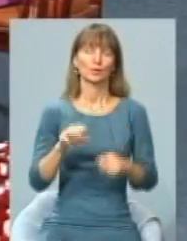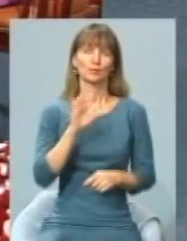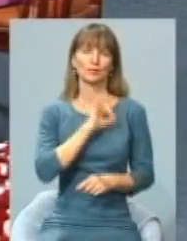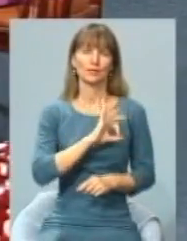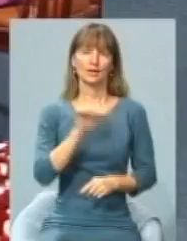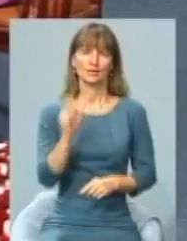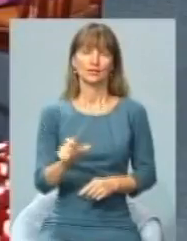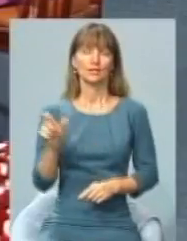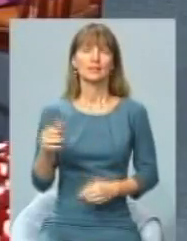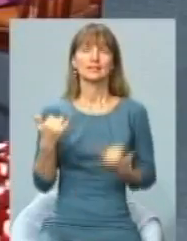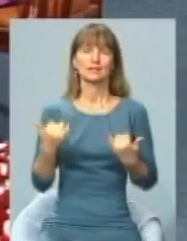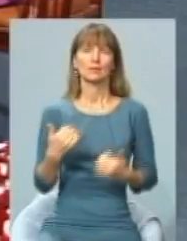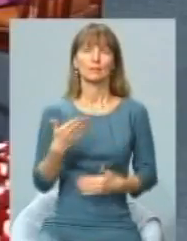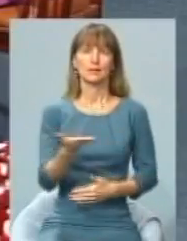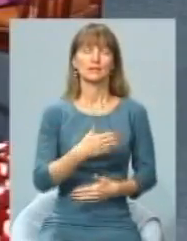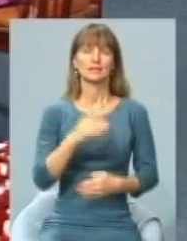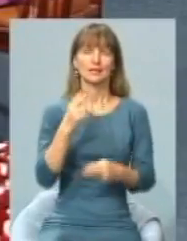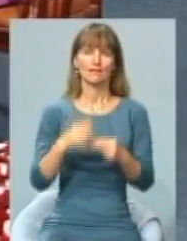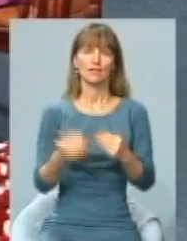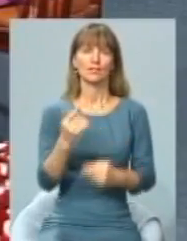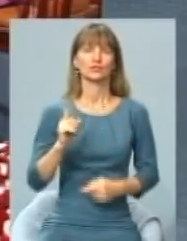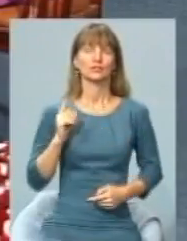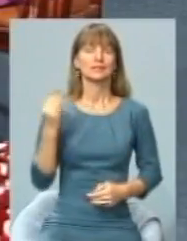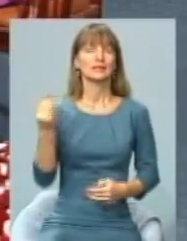користувачами. Ну, а на сьогодні ми з вами завершуємо. Далі на вас